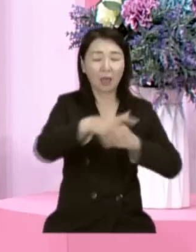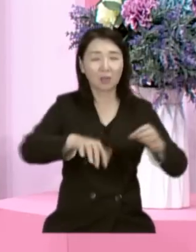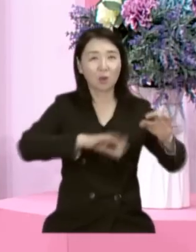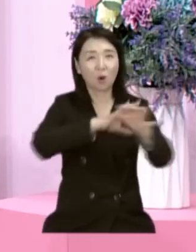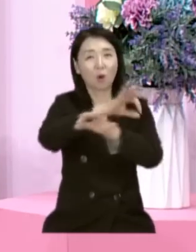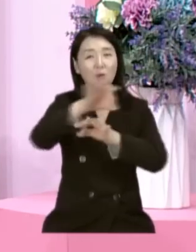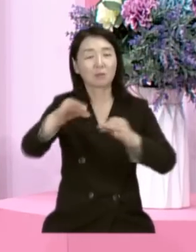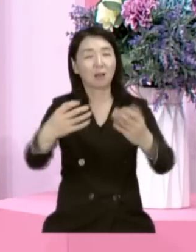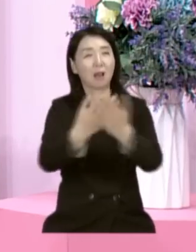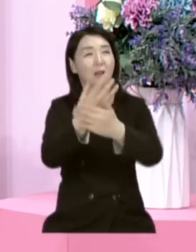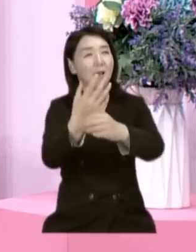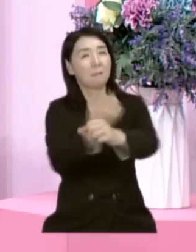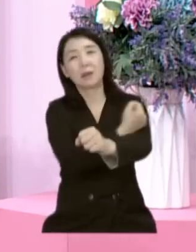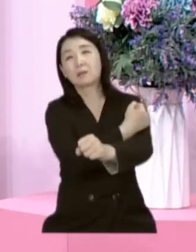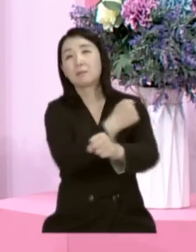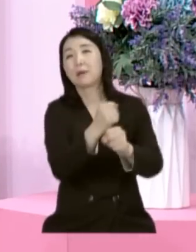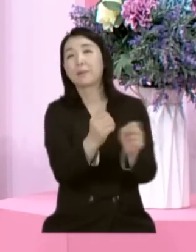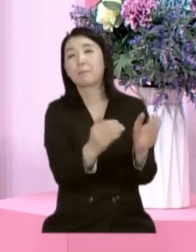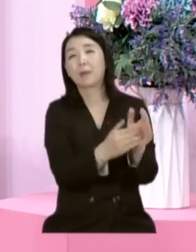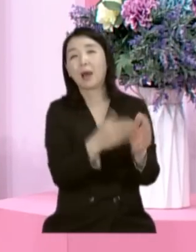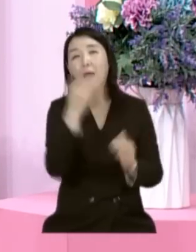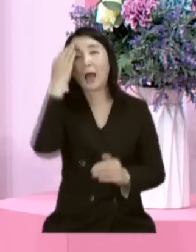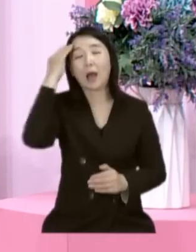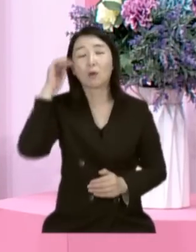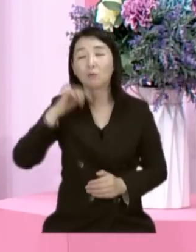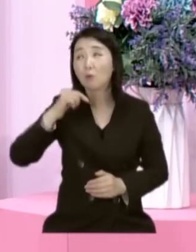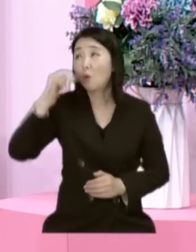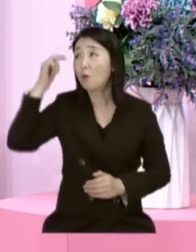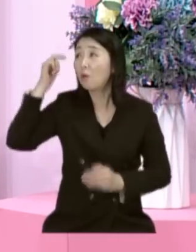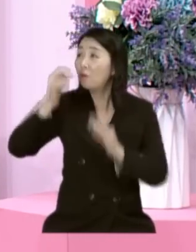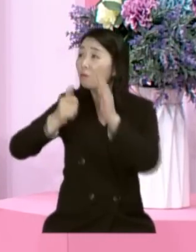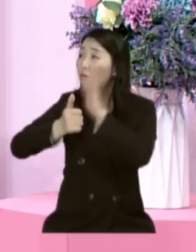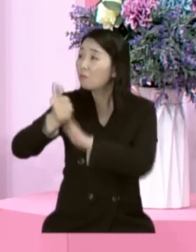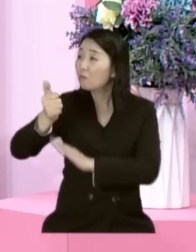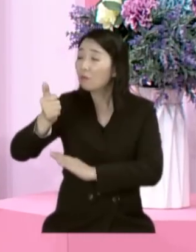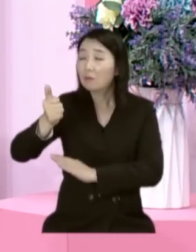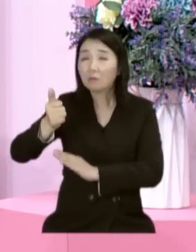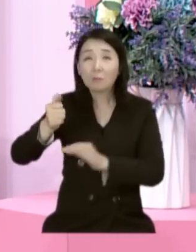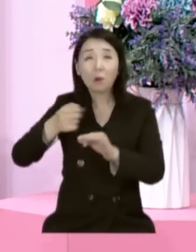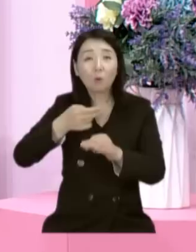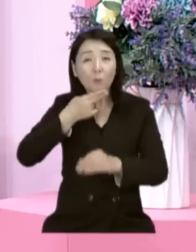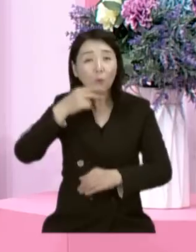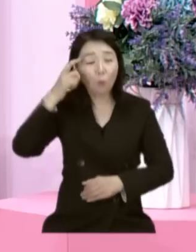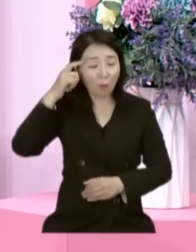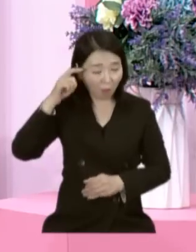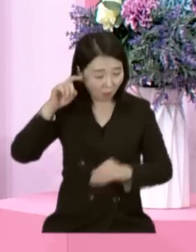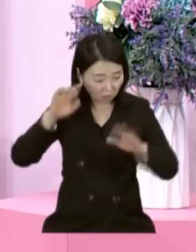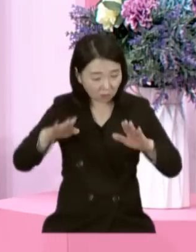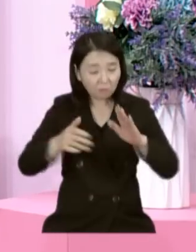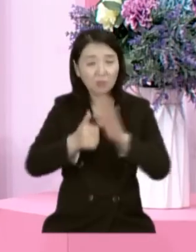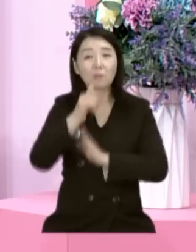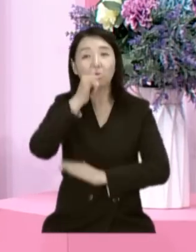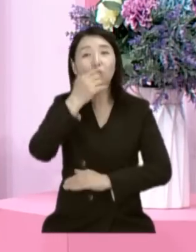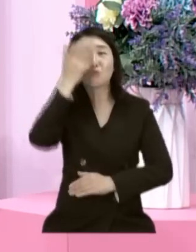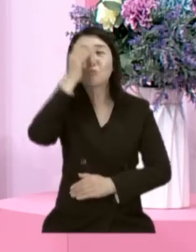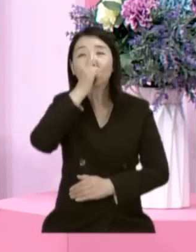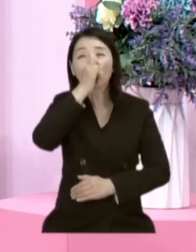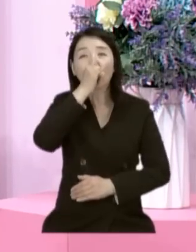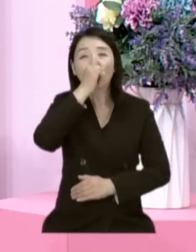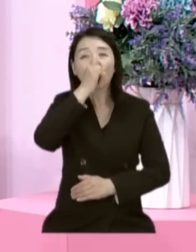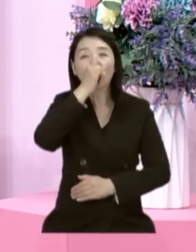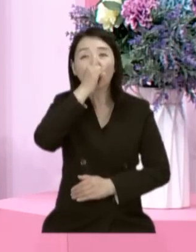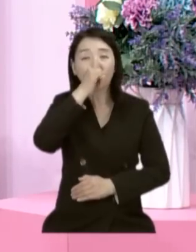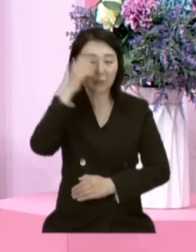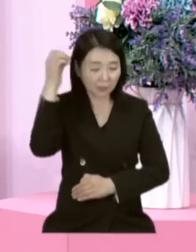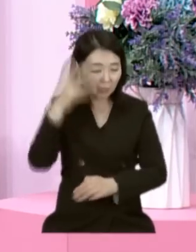만들어주셨다. 왜 한국이 희망이 없냐. 희망이 있는 나라다. 꿈이 있는 나라다. 이것을